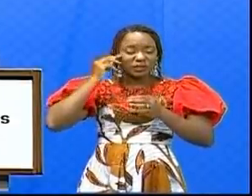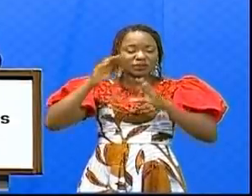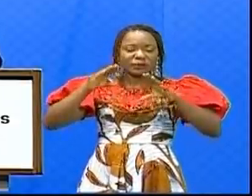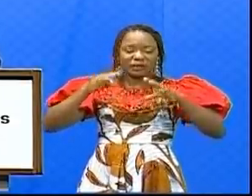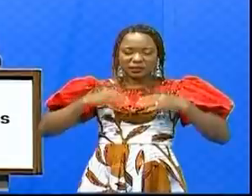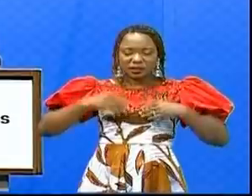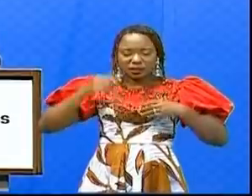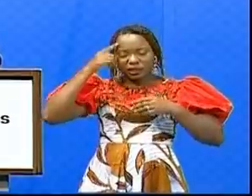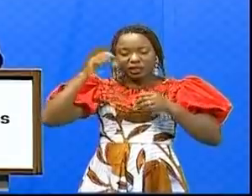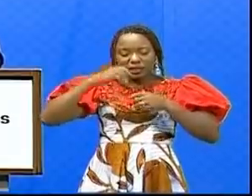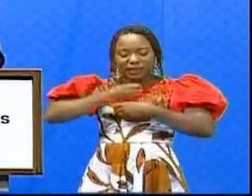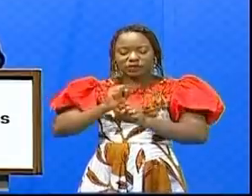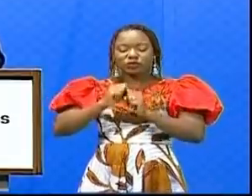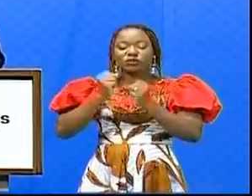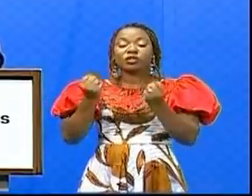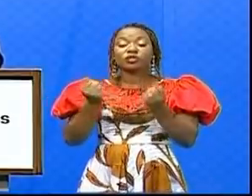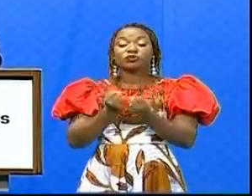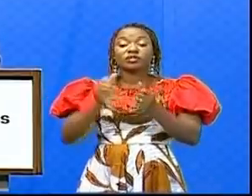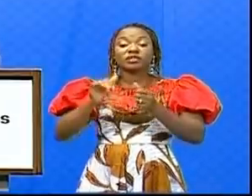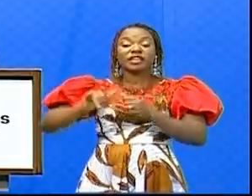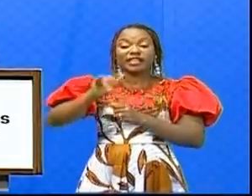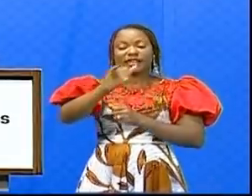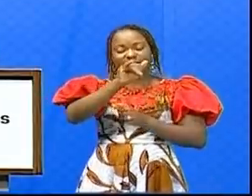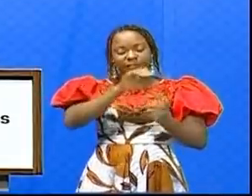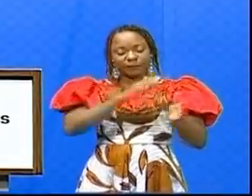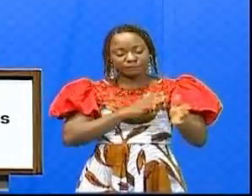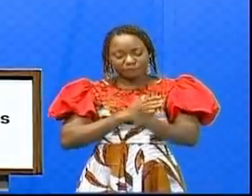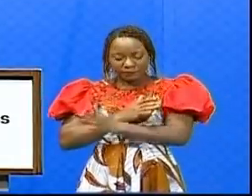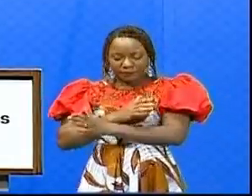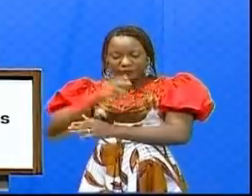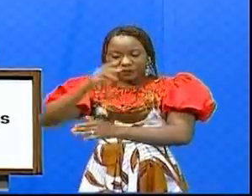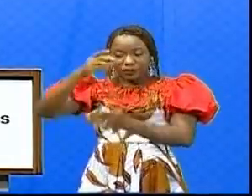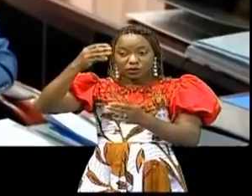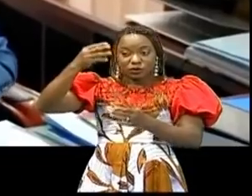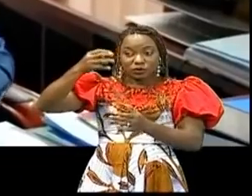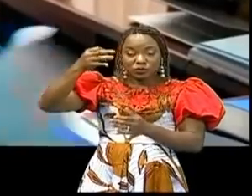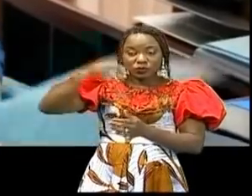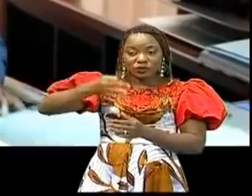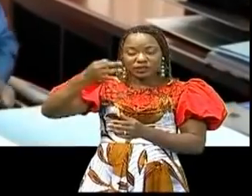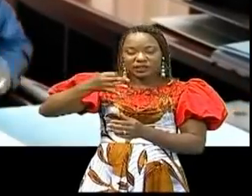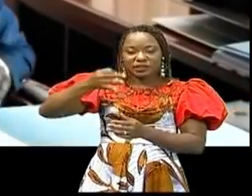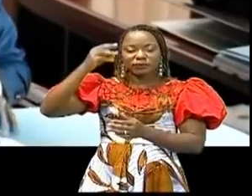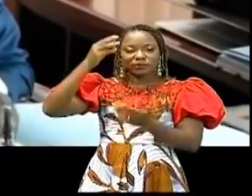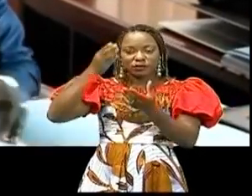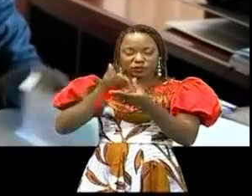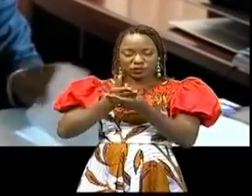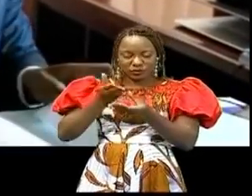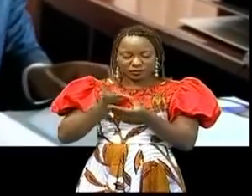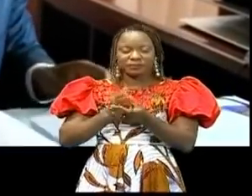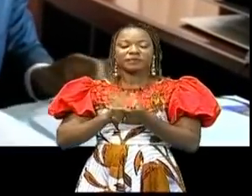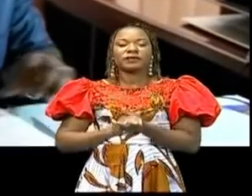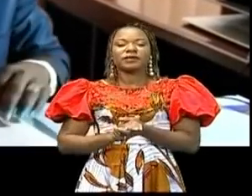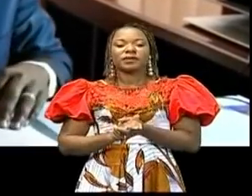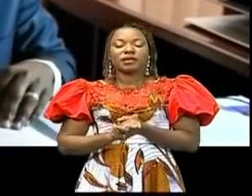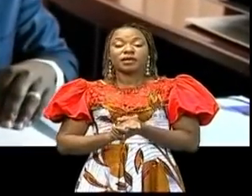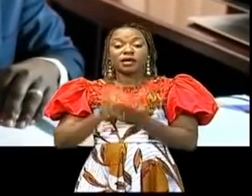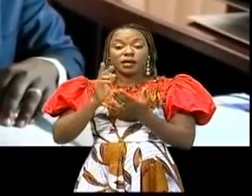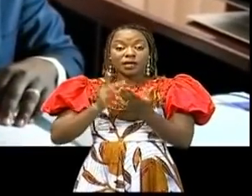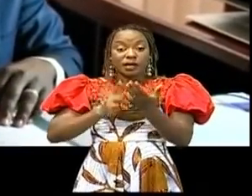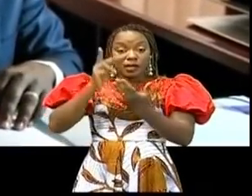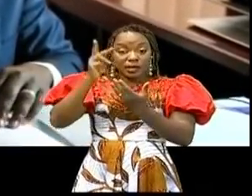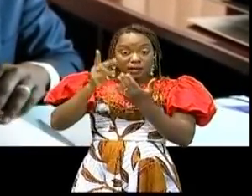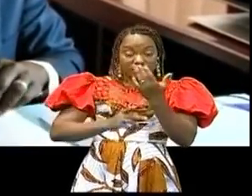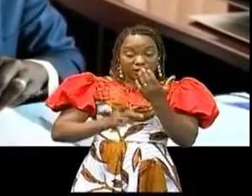dossiers. Troisième dossier, le ministre de l'Industrie a présenté au Conseil le projet de structuration et